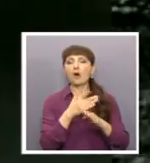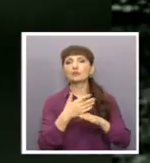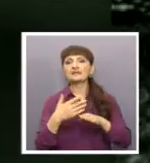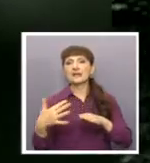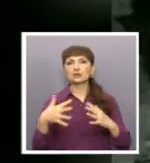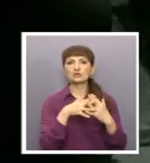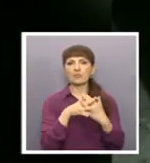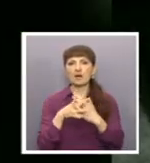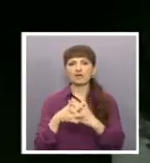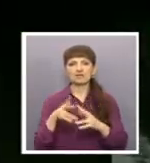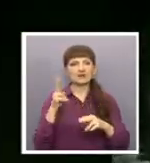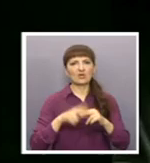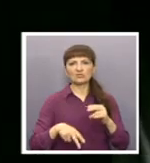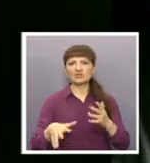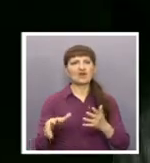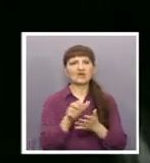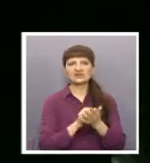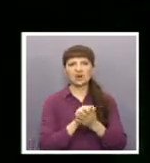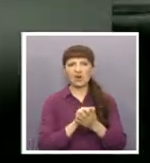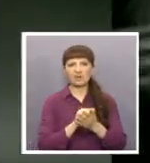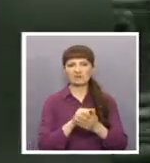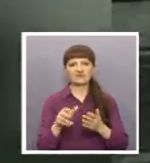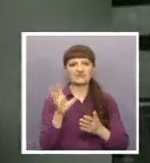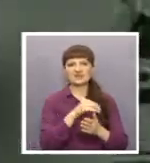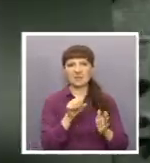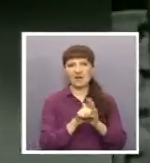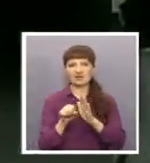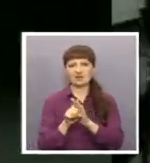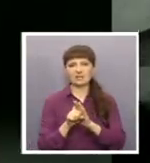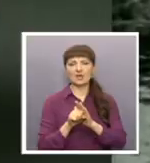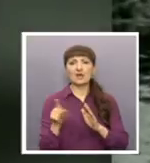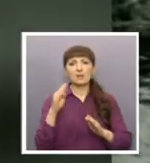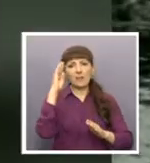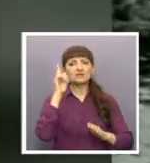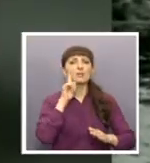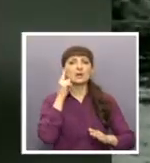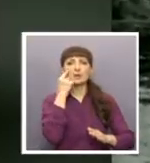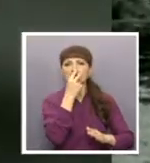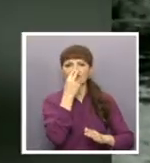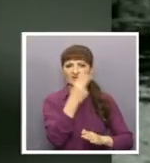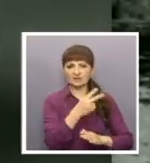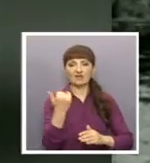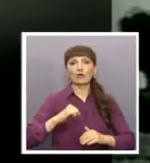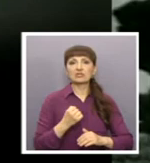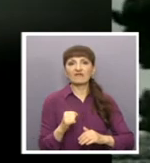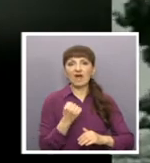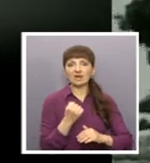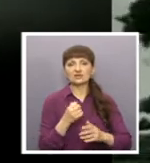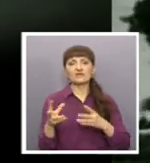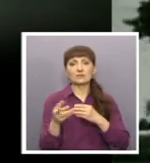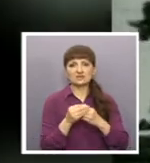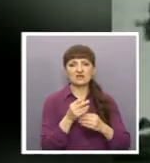последующие закончились полным разгромом для батареи. Это произошло на глазах совсем юного солдата, а его товарищи,